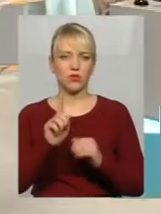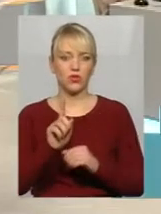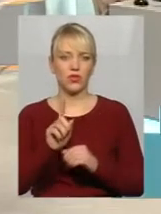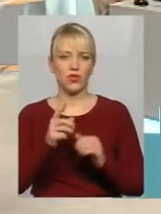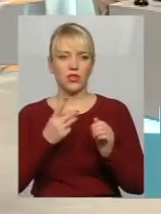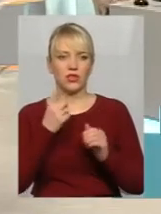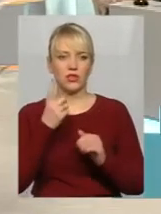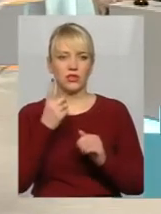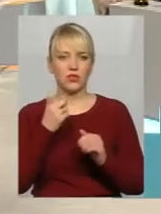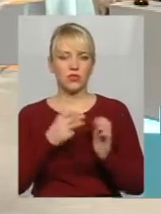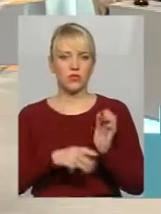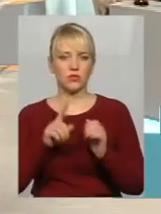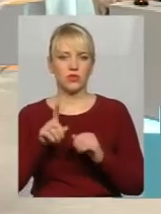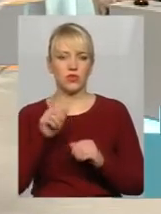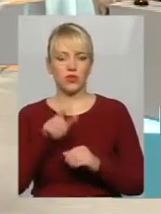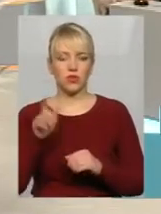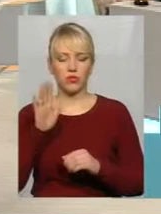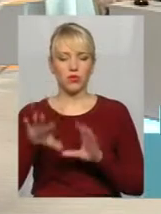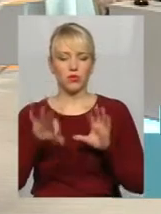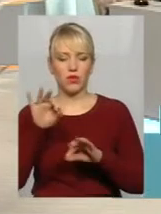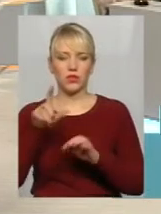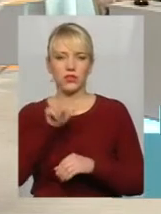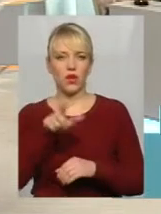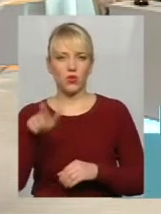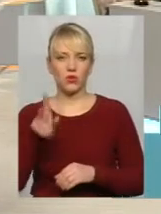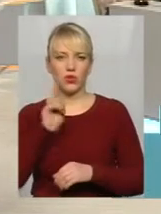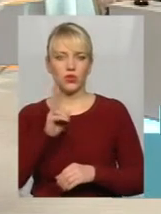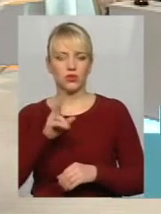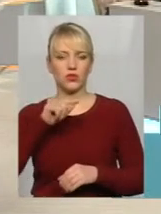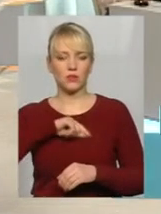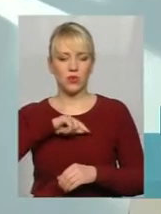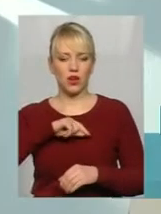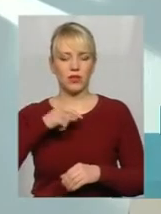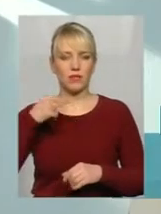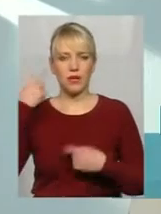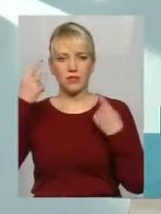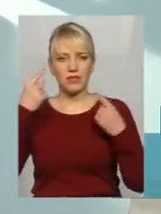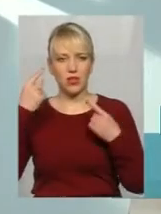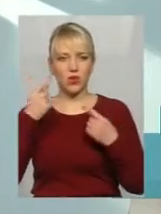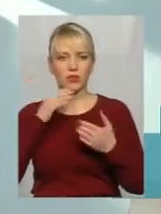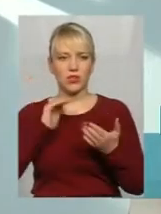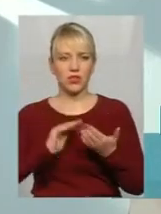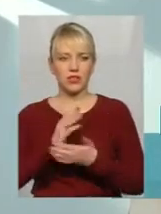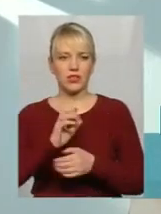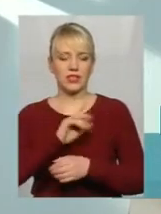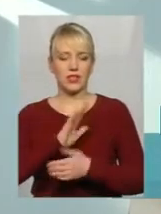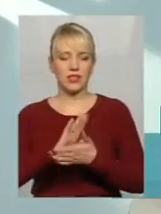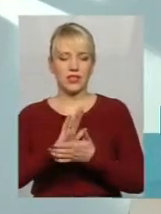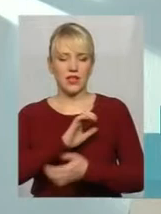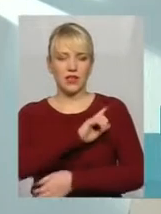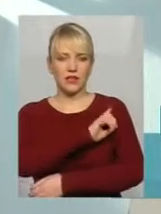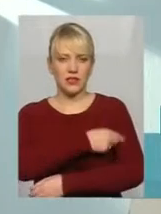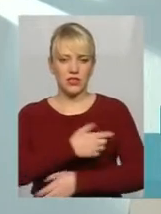13178 чи скільки? 181 чоловіка буде вибиратися люди, які за своїм морально-психологічними якостями, за своїм фізичним станом, за станом